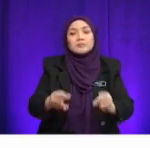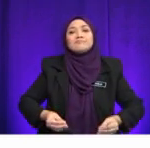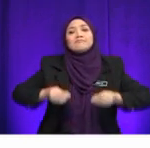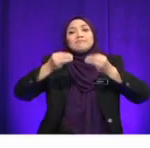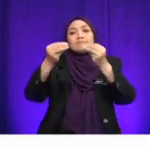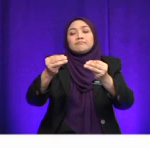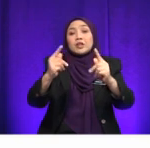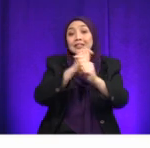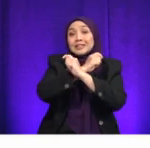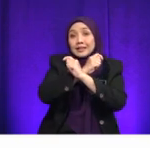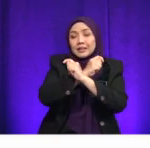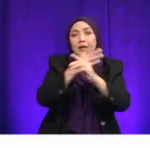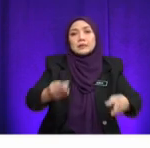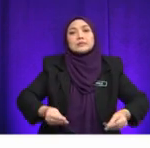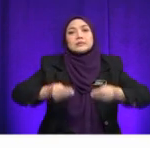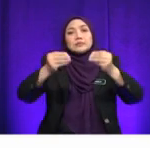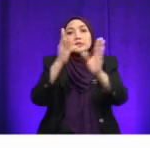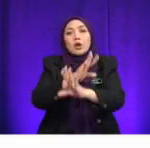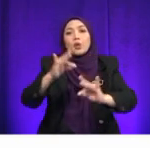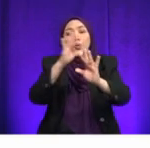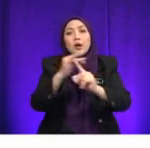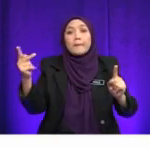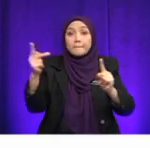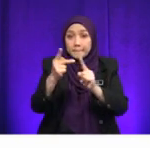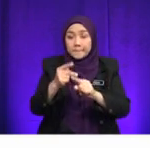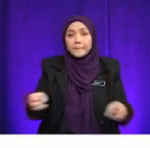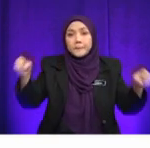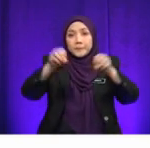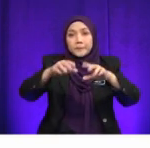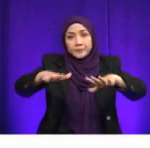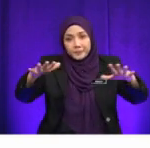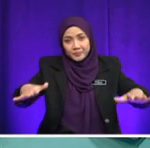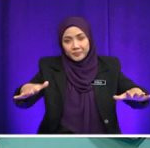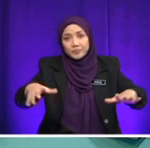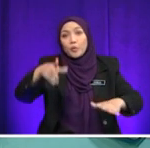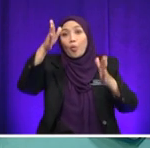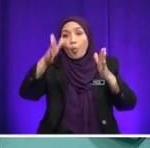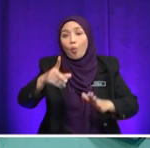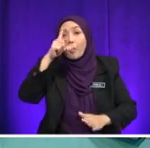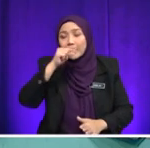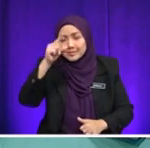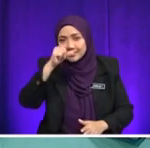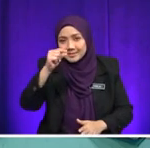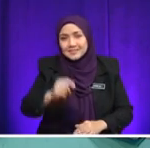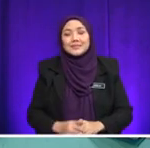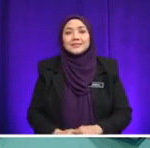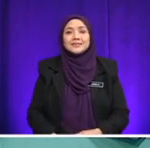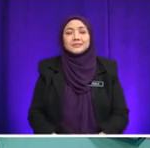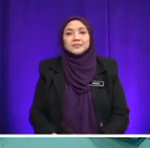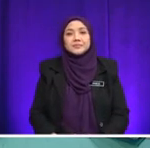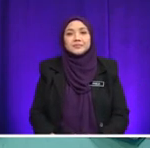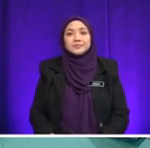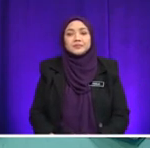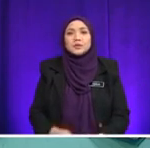ini contoh jawabannya cari jawaban yang biasanya latihan saya jumpai dalam kalangan murid-murid saya di sekolah lah oke